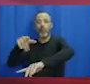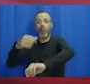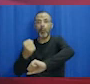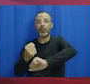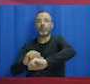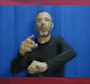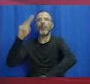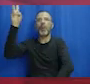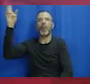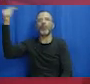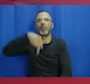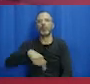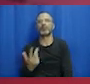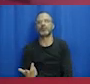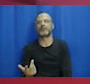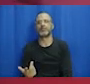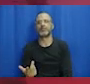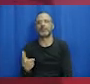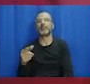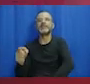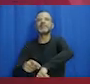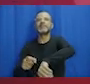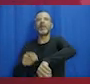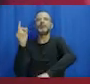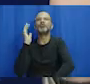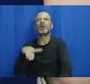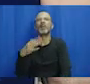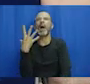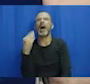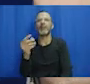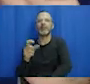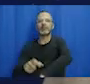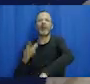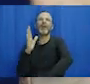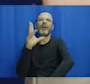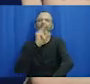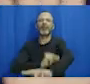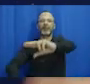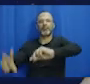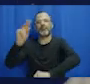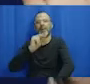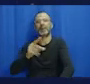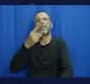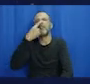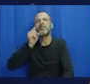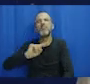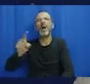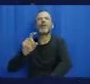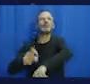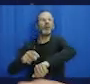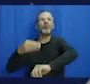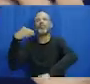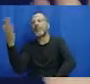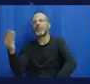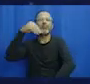الجيش، ومن هذا المنطلق أنا بالنسبة لأسباب الجريمة في مليون سبب كثير عنه. مليون سبب مليون سبب داخلي وخارجي